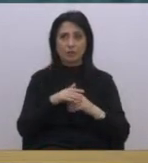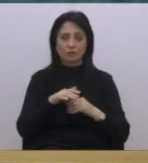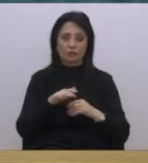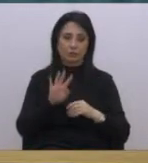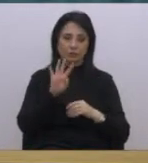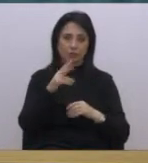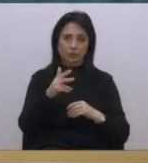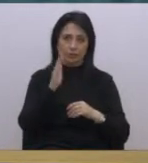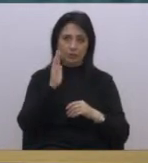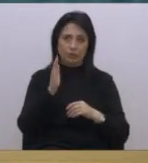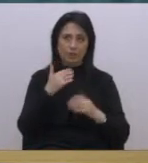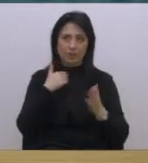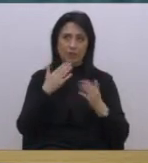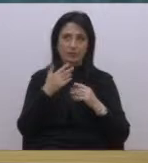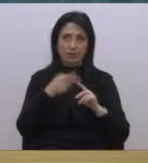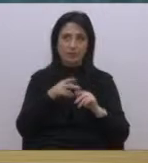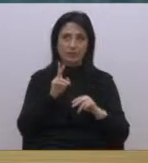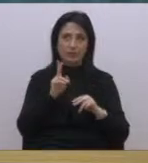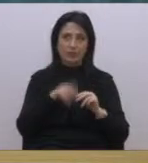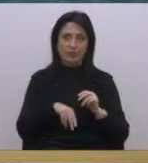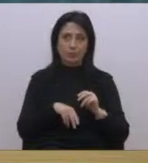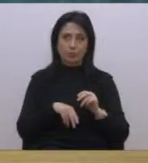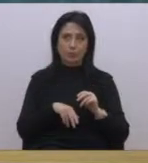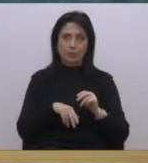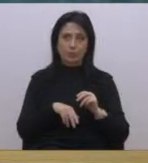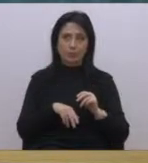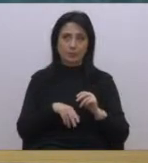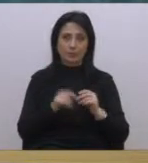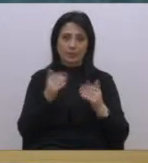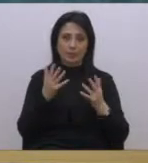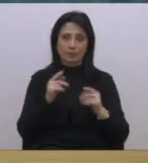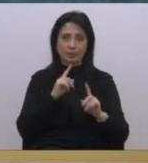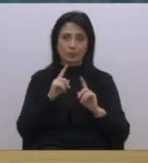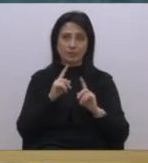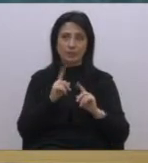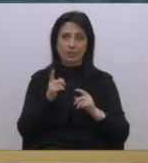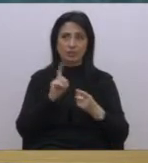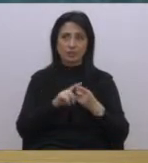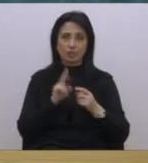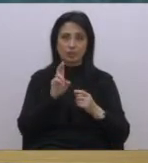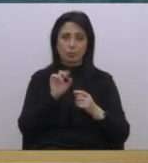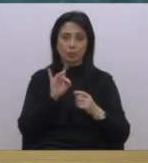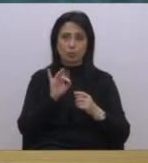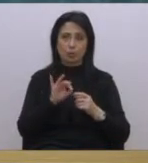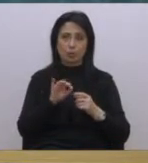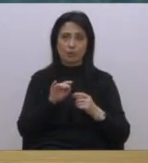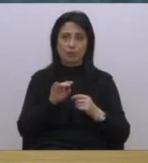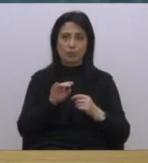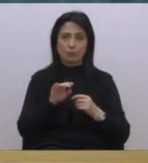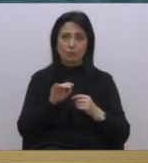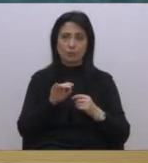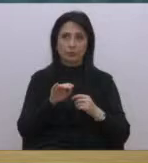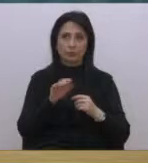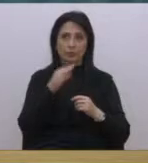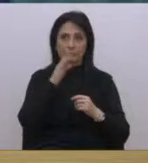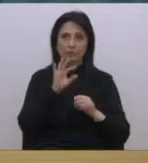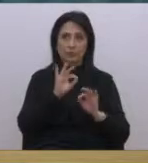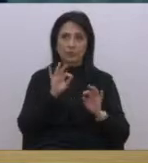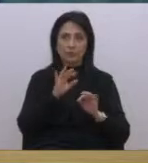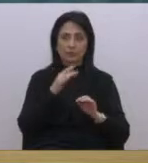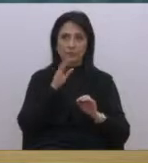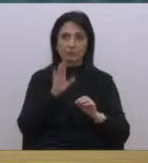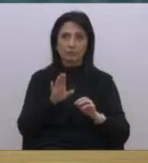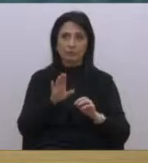უკვე გვექნება კენჭის ხები და ამით დავასრულებთ დღევანდელ სხდომას, რაც შეეხება ბიუროს 4-ს მერე გამოვაცხადებთ,